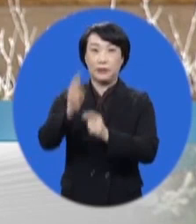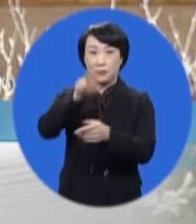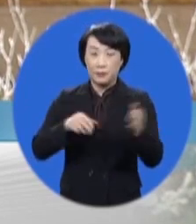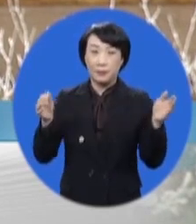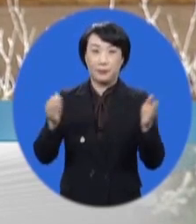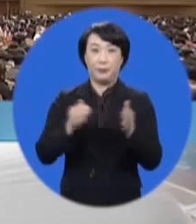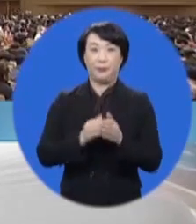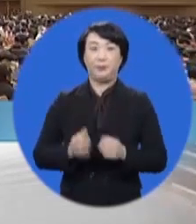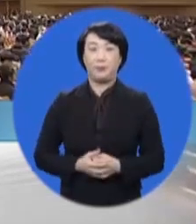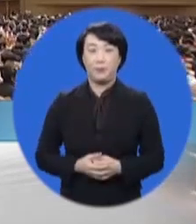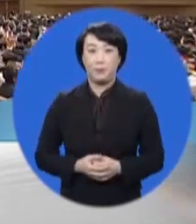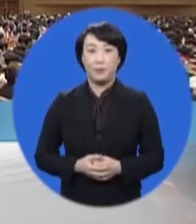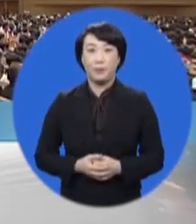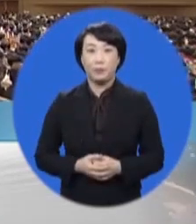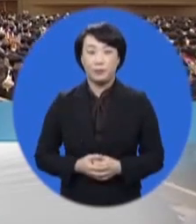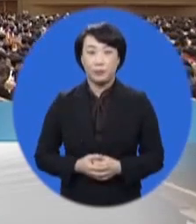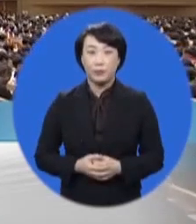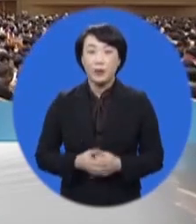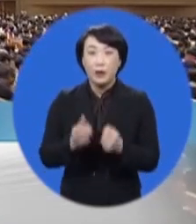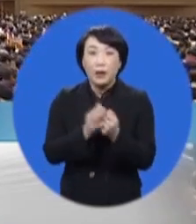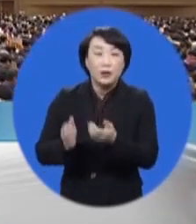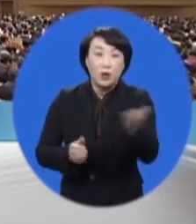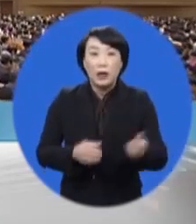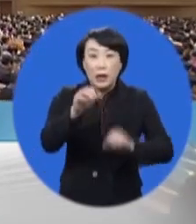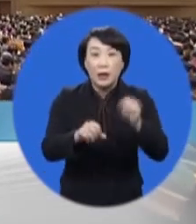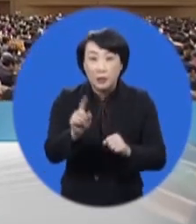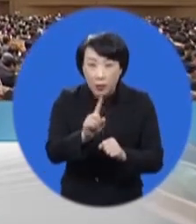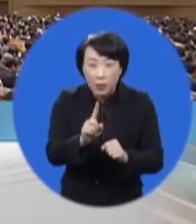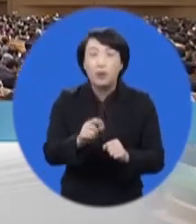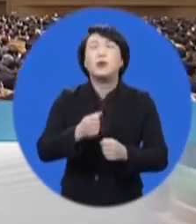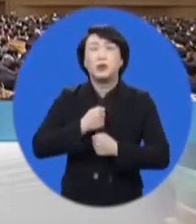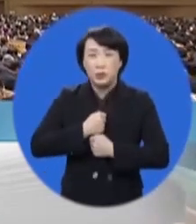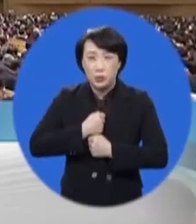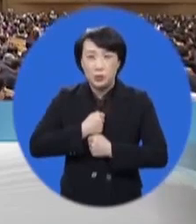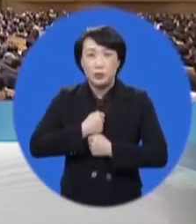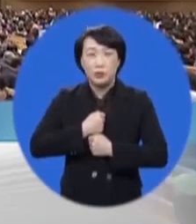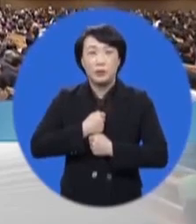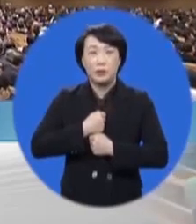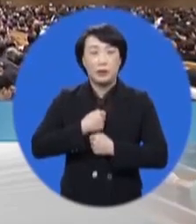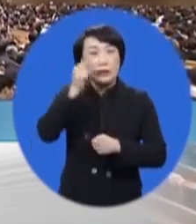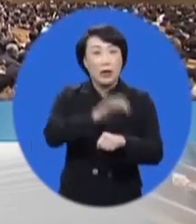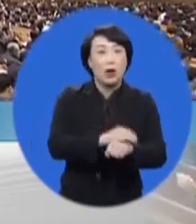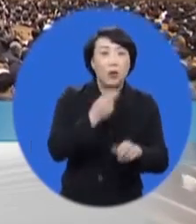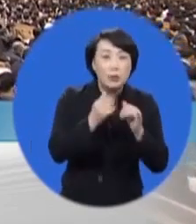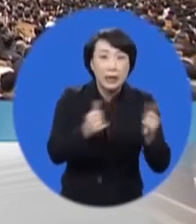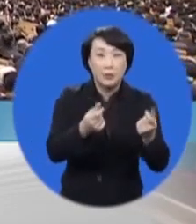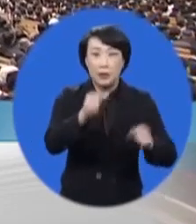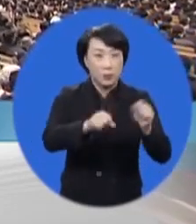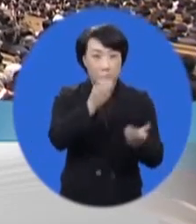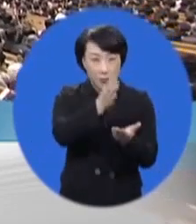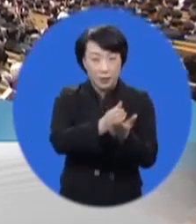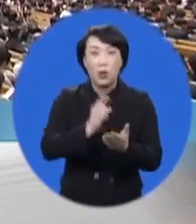21절까지를 대독합니다. 그런즉 너희가 어떻게 행할 것을 자세히 주의하여 지혜 없는 자같이